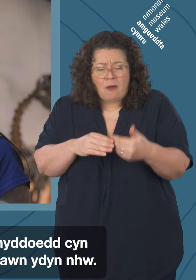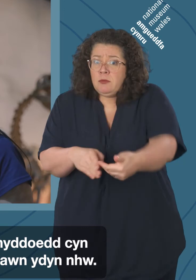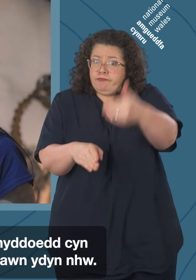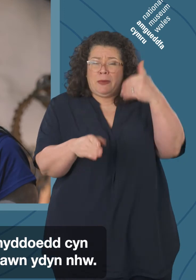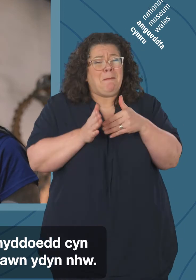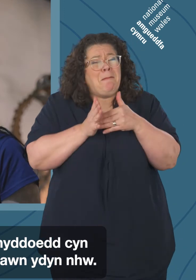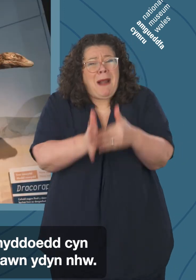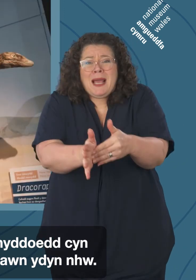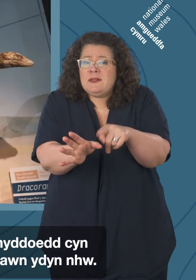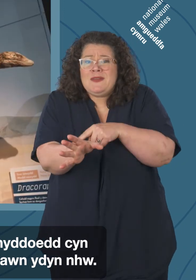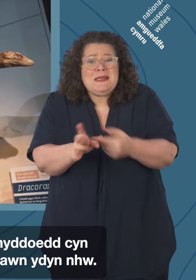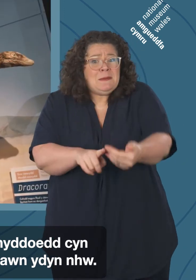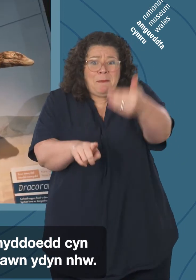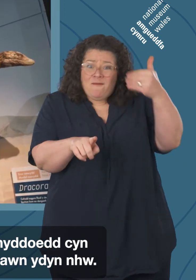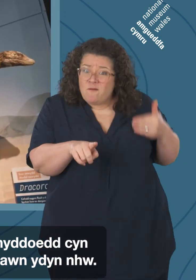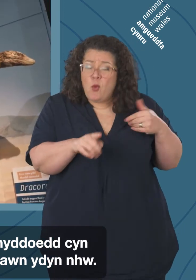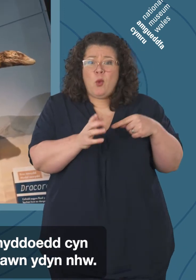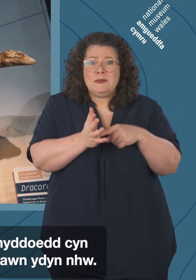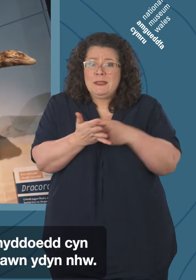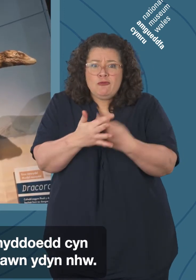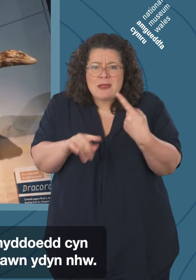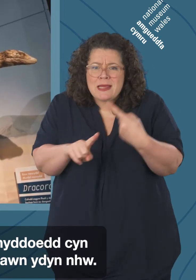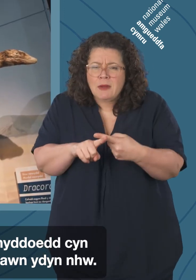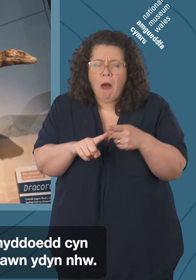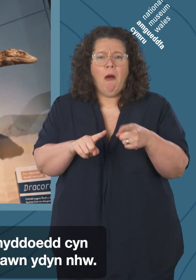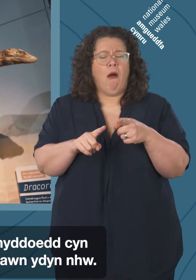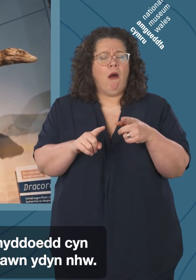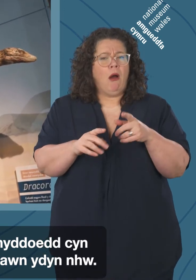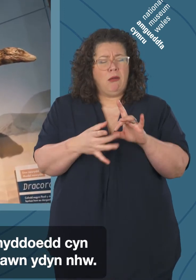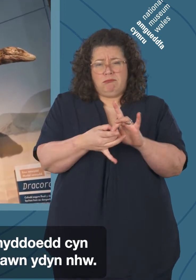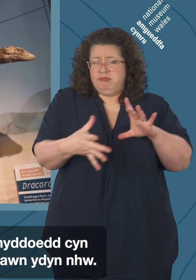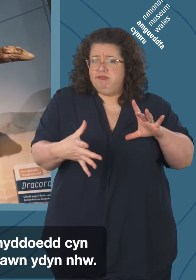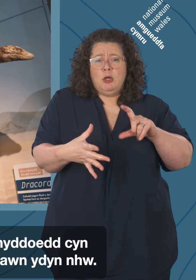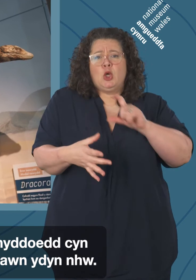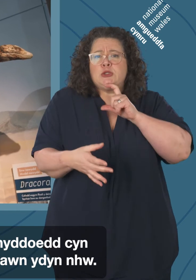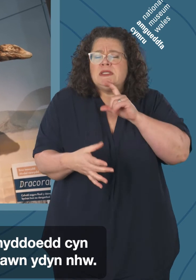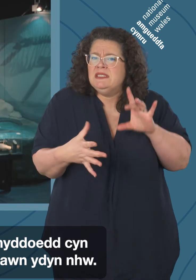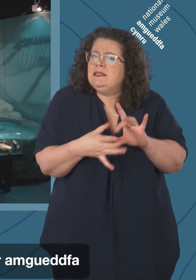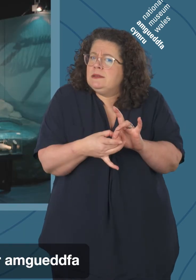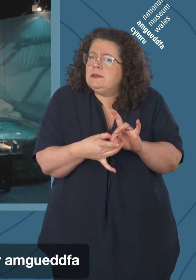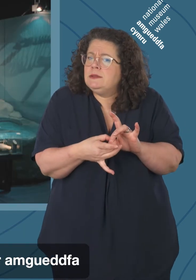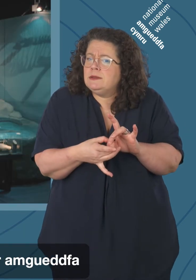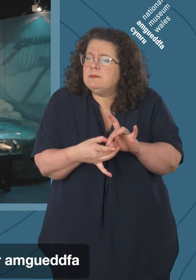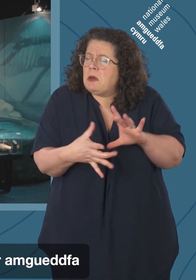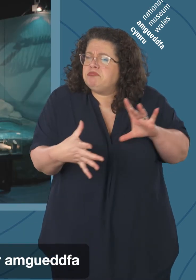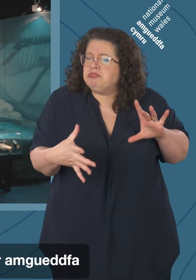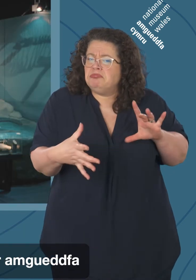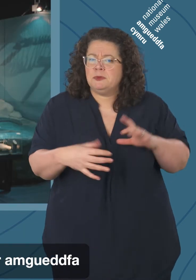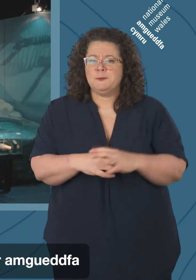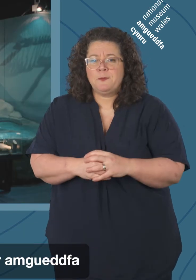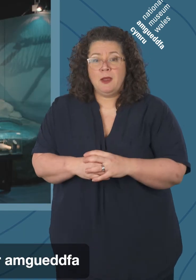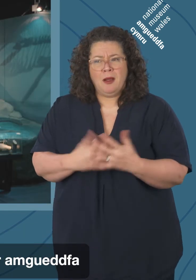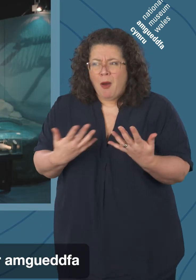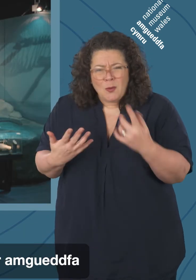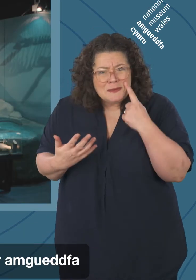fel Ionnau, oedd yn oedd oedd cyn y T-Rex, a dim ond cefundryd pech iawn ydyn nhw. Felly, fel y